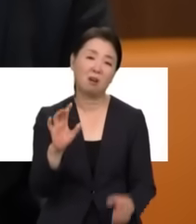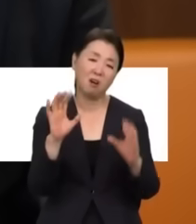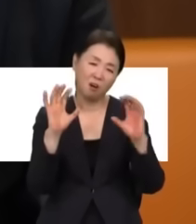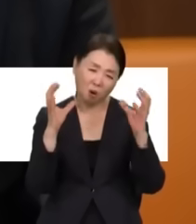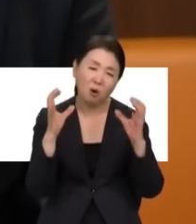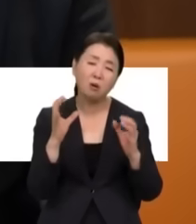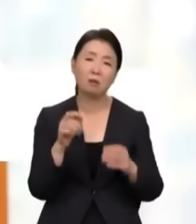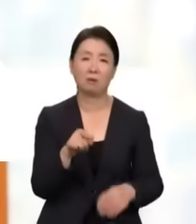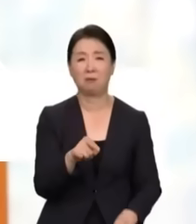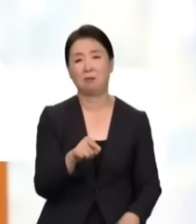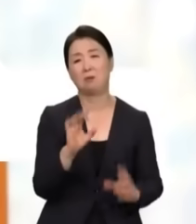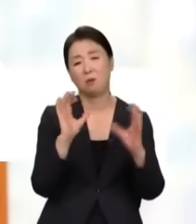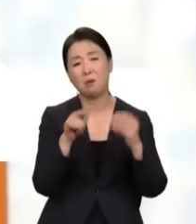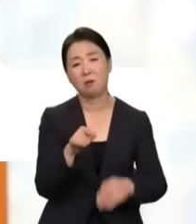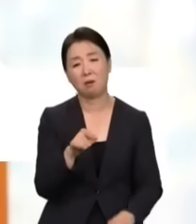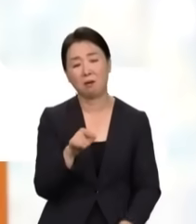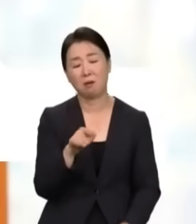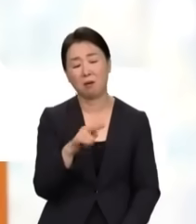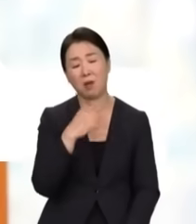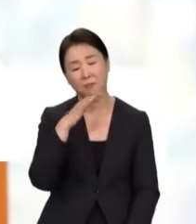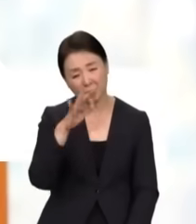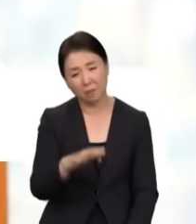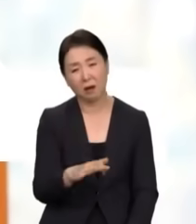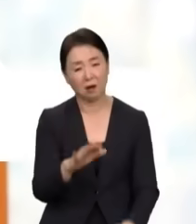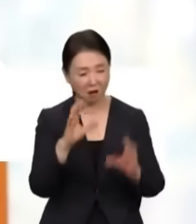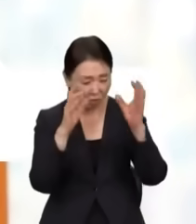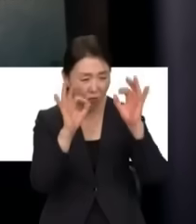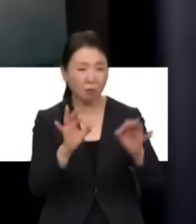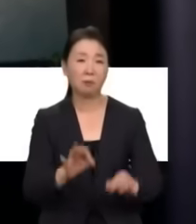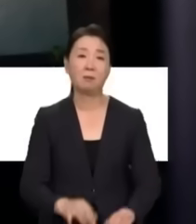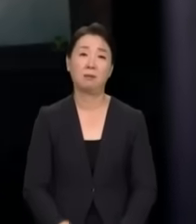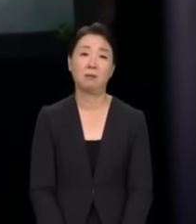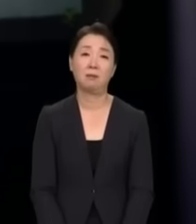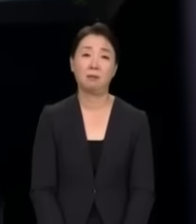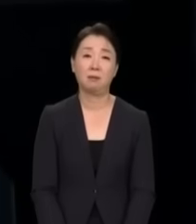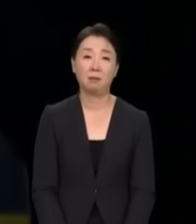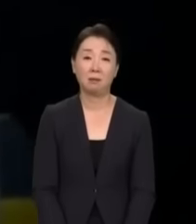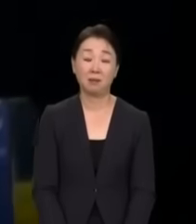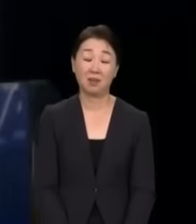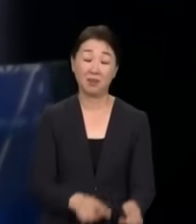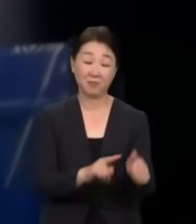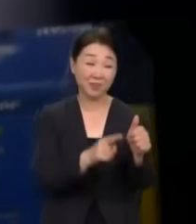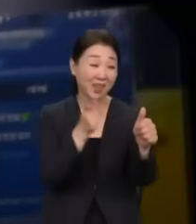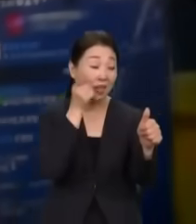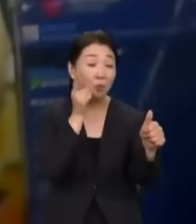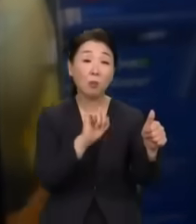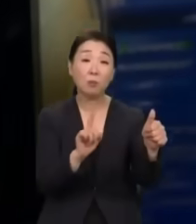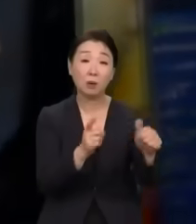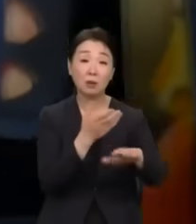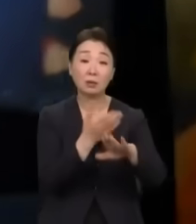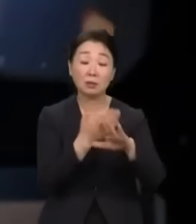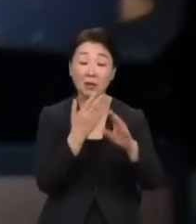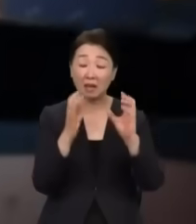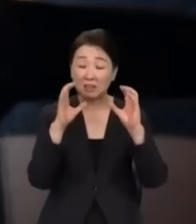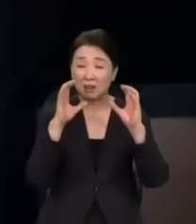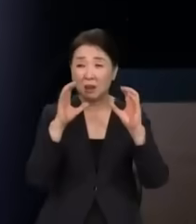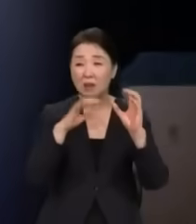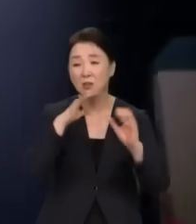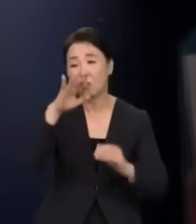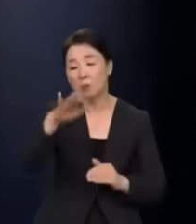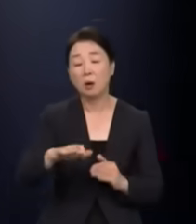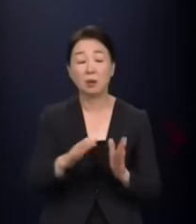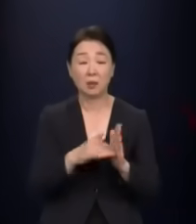어린아이다. 그냥 딱 봐도 미성년자다라는 생각이 좀 컸죠. AC의 다른 핸드폰에서도 다른 미성년자들에게